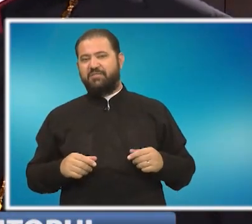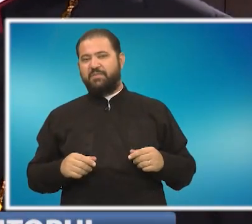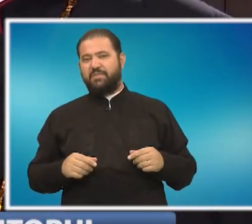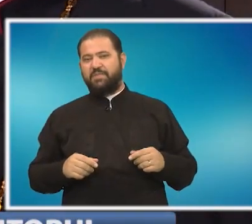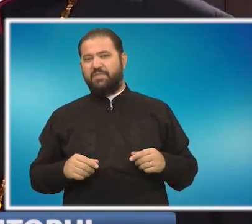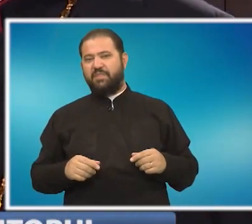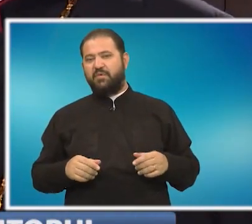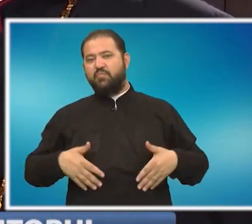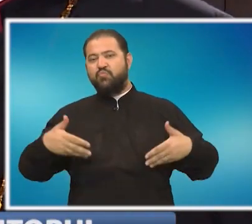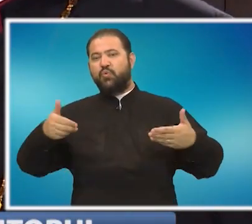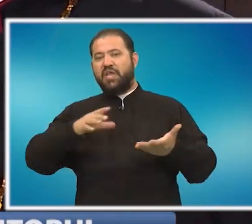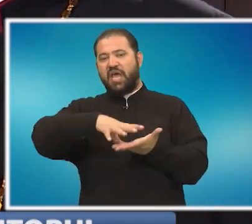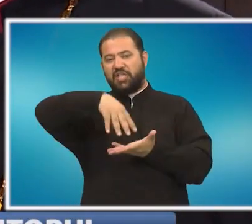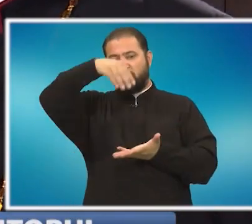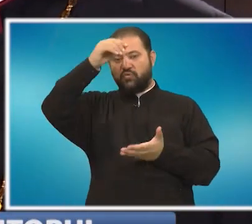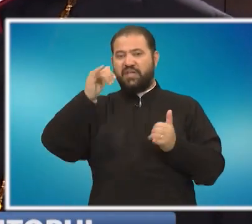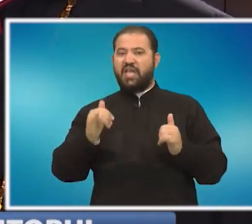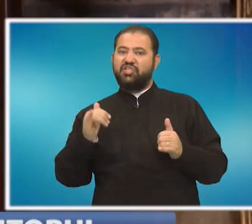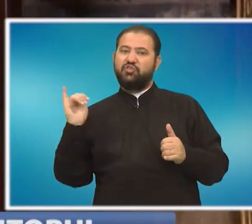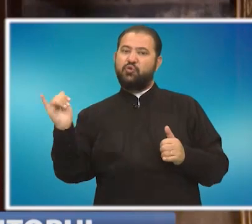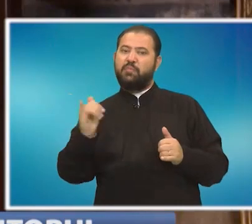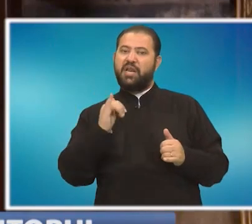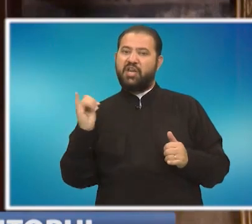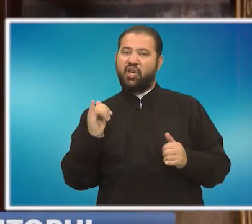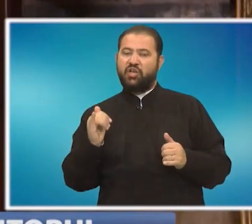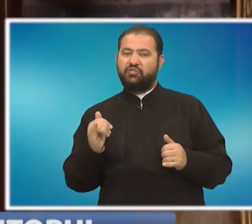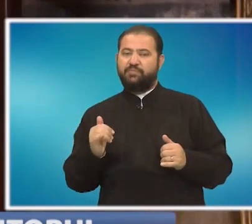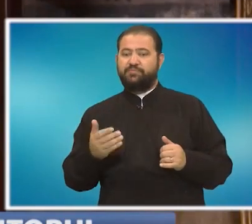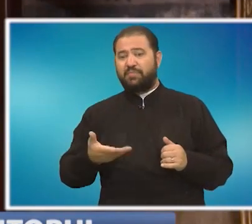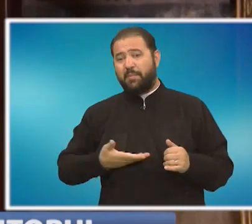de suflet a acestui pelerinaj. Pentru unii